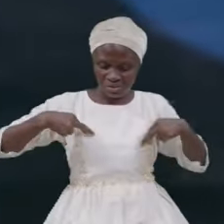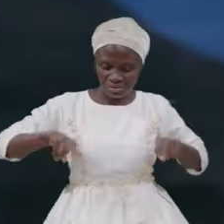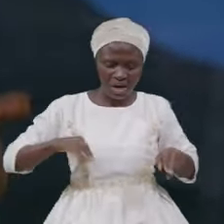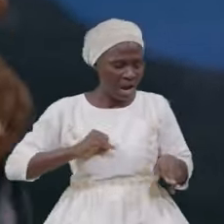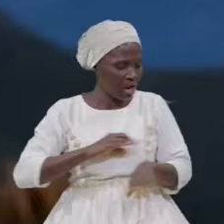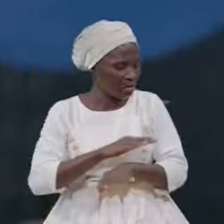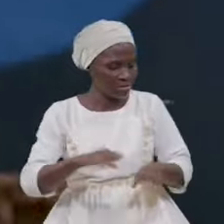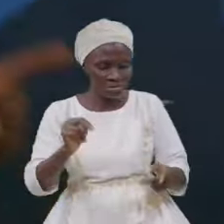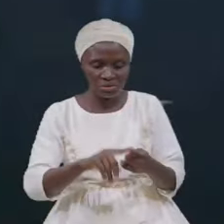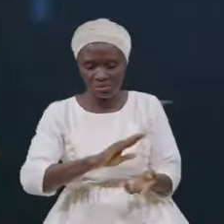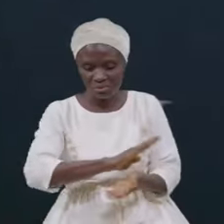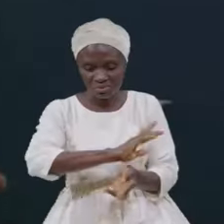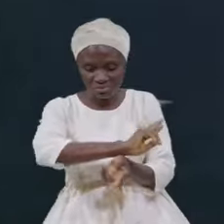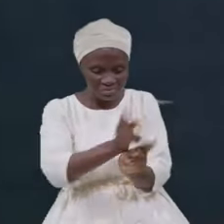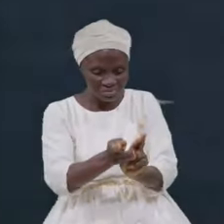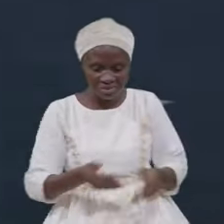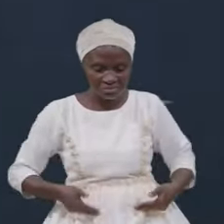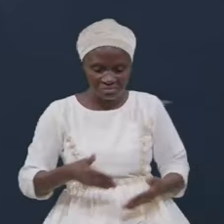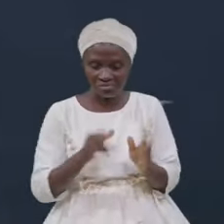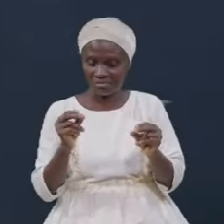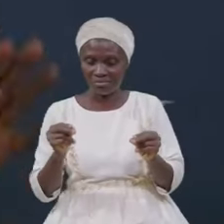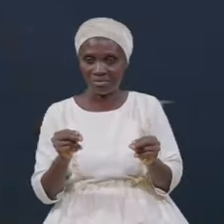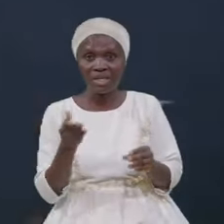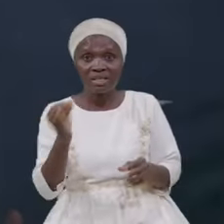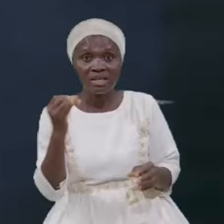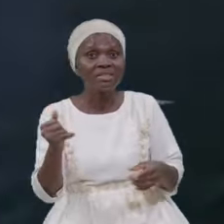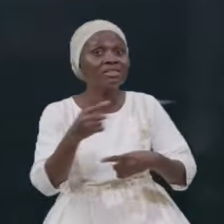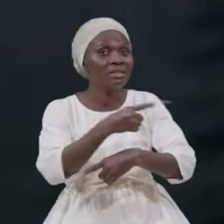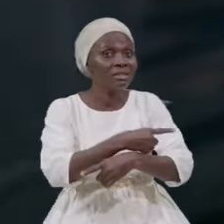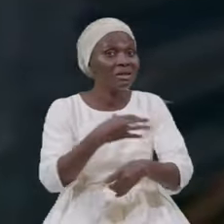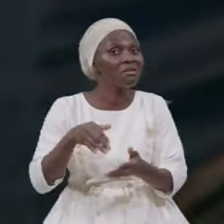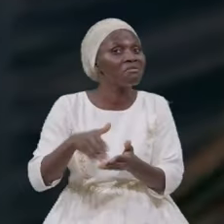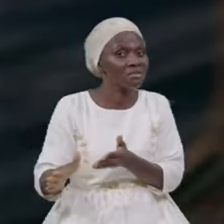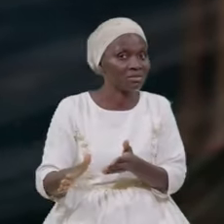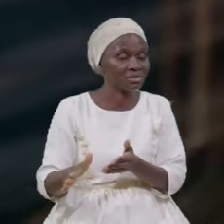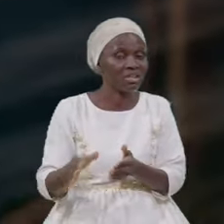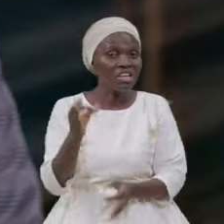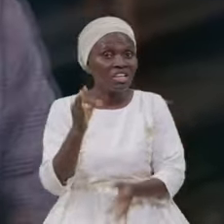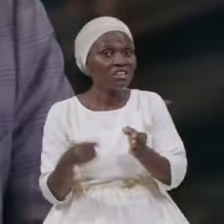rejet. Et si nous rejetons un si grand salut,